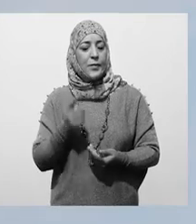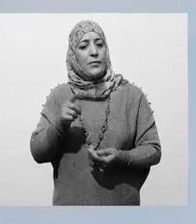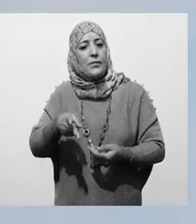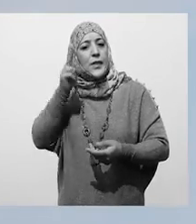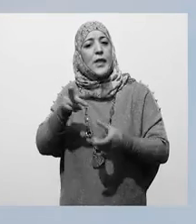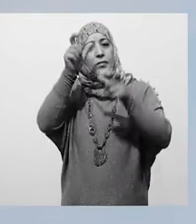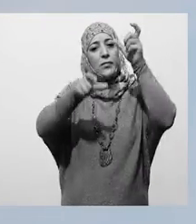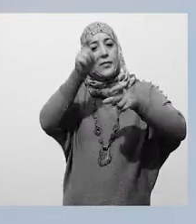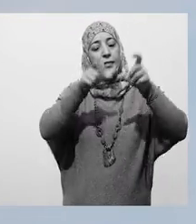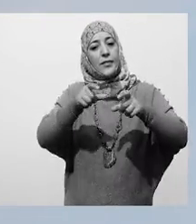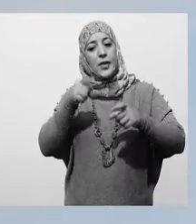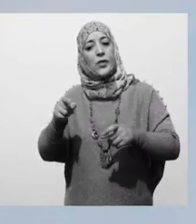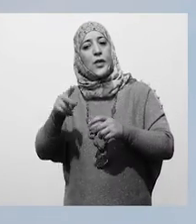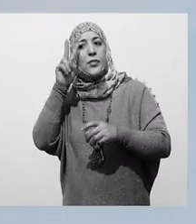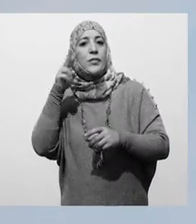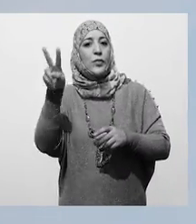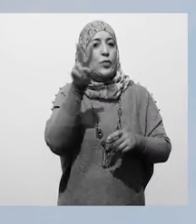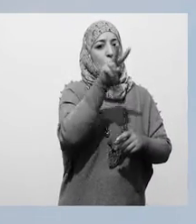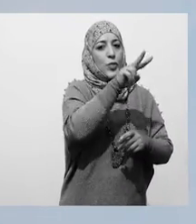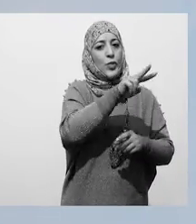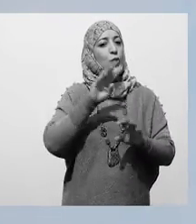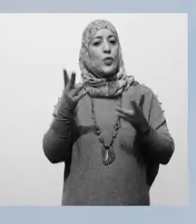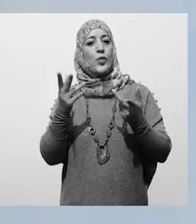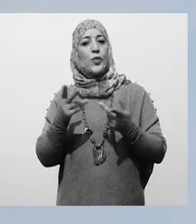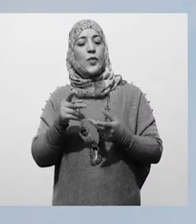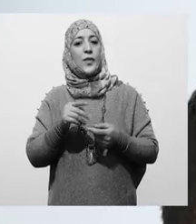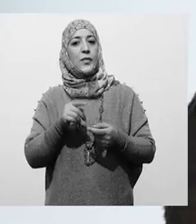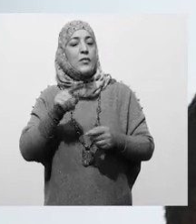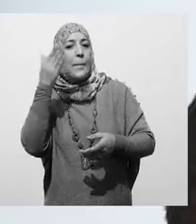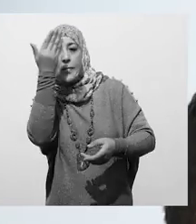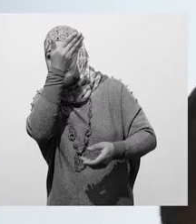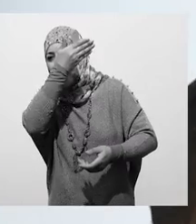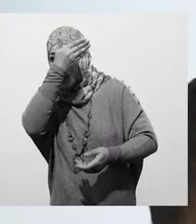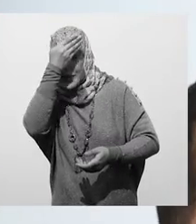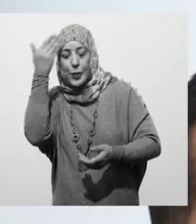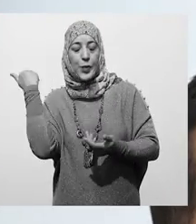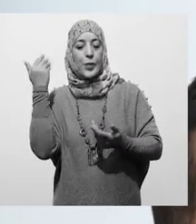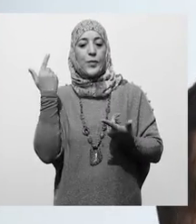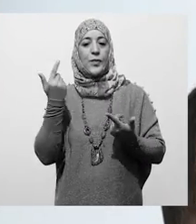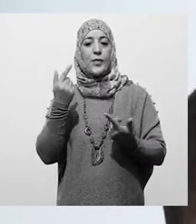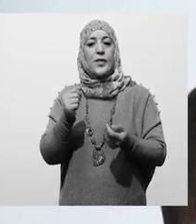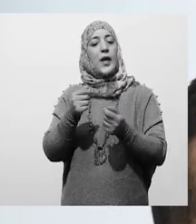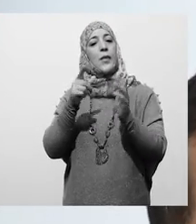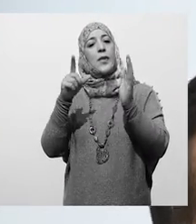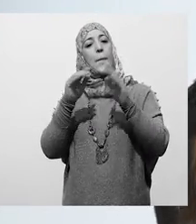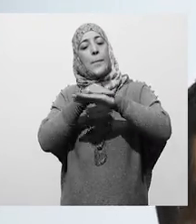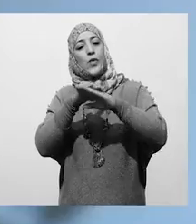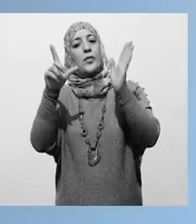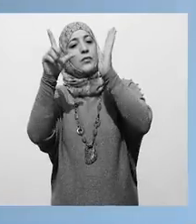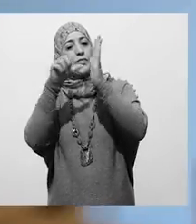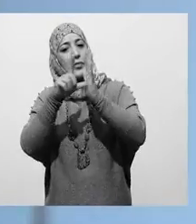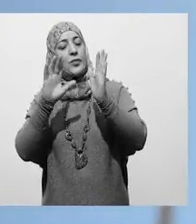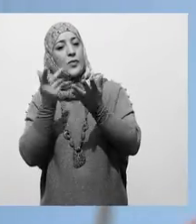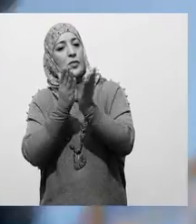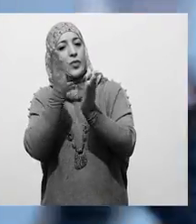La majorité des personnes qu'on a visitées ici, ils ne savaient rien de la juridique et de